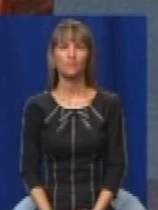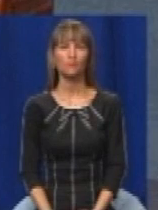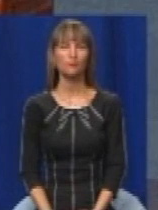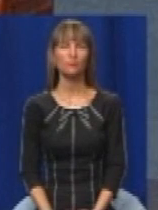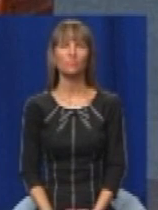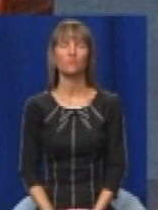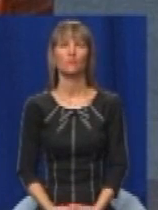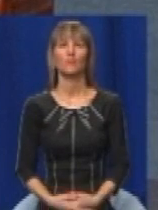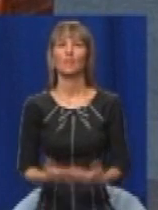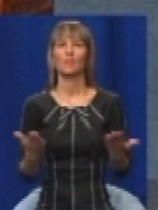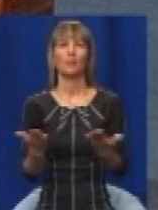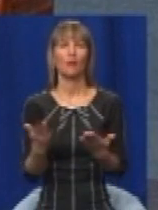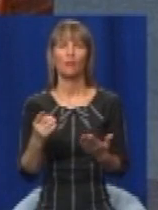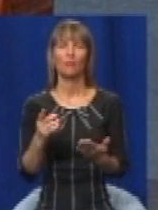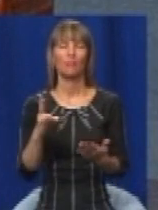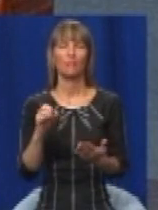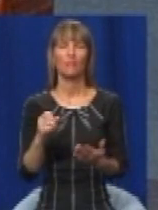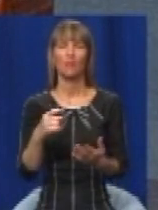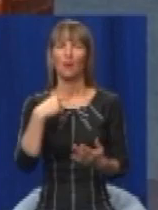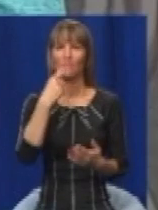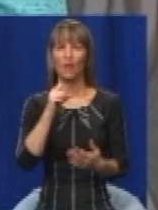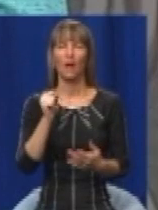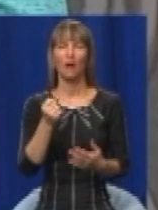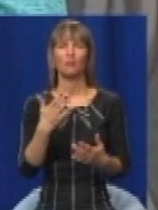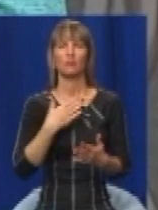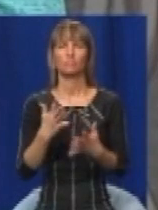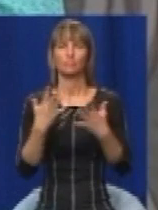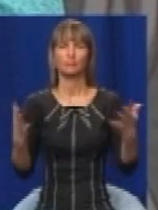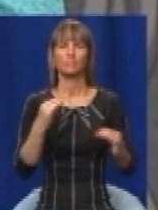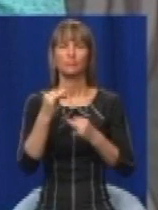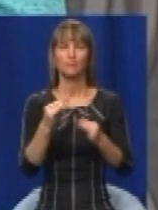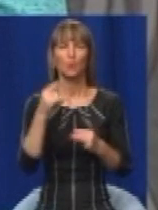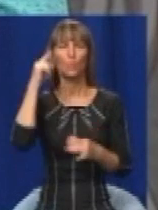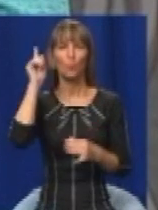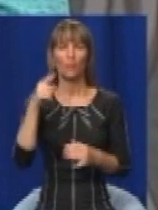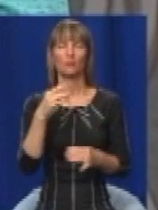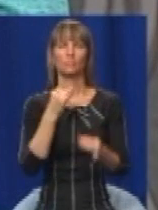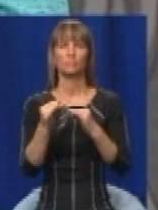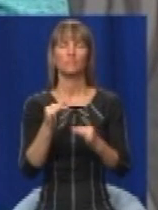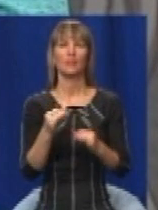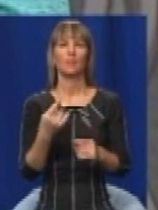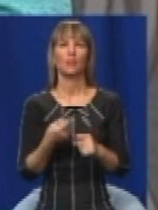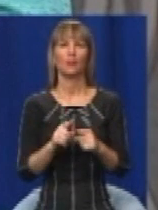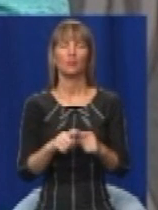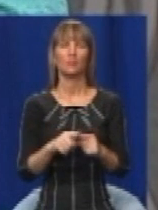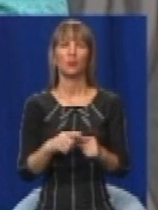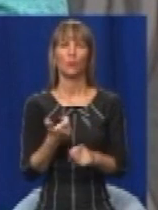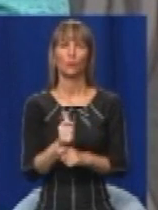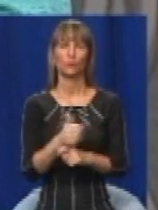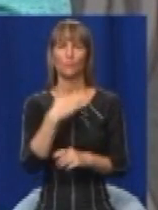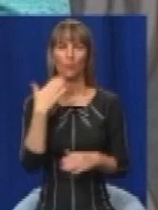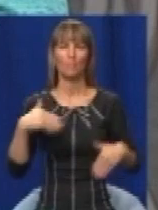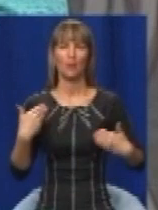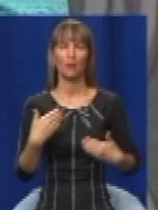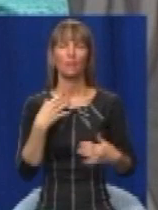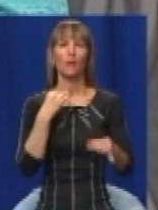Ну, от, власне, як не крути, а комунікабельність – наше все. І вміння спілкуватися дуже багато чого нам приводить в житті корисного. До